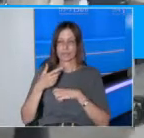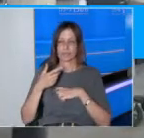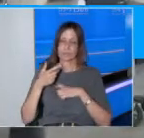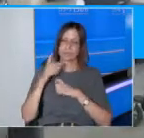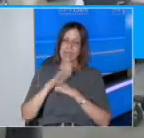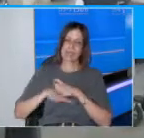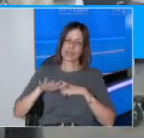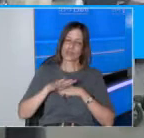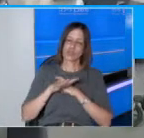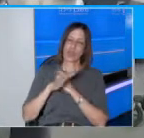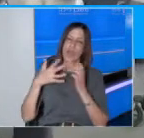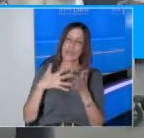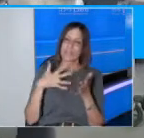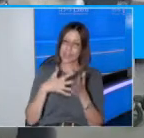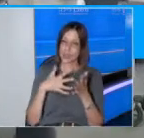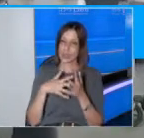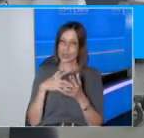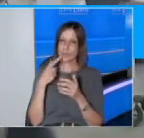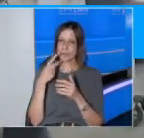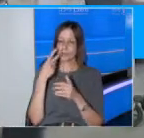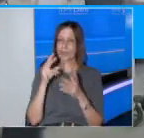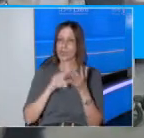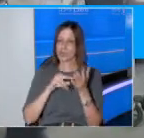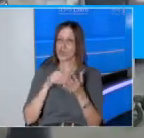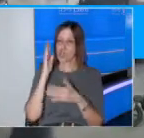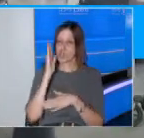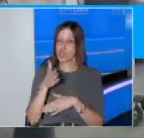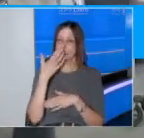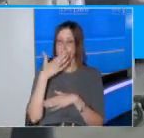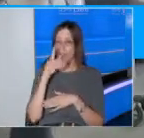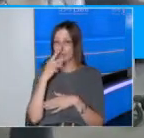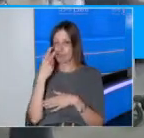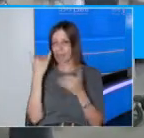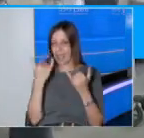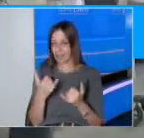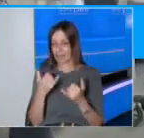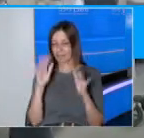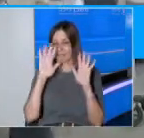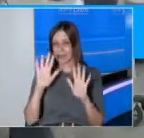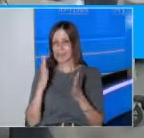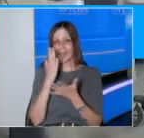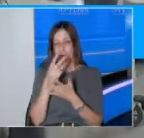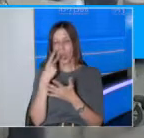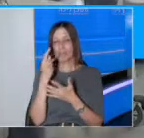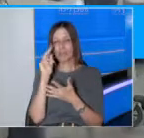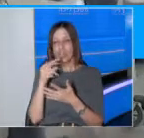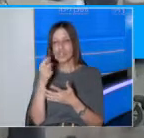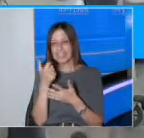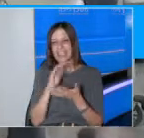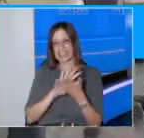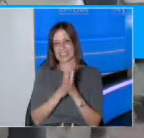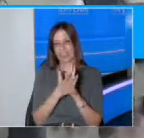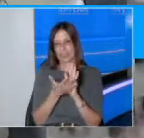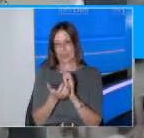האזור הבידוק? נאמר שאנחנו רואים רק תמונות ישירות מן הכותל, מה שאנחנו רואים כרגע למסך. וכבר רואים שיש שם קצת צפיפות.